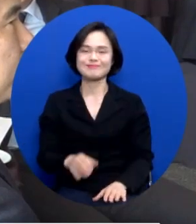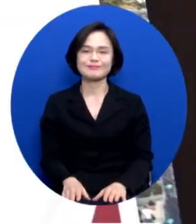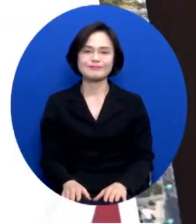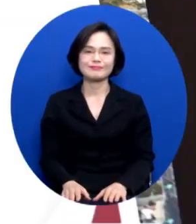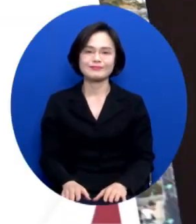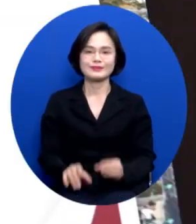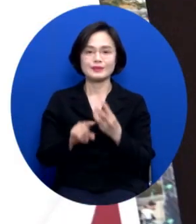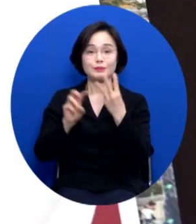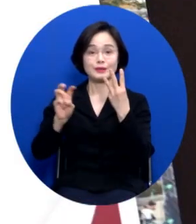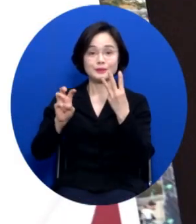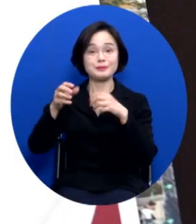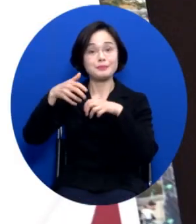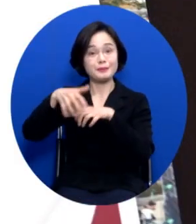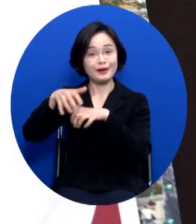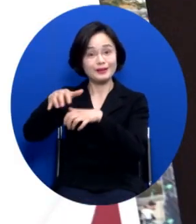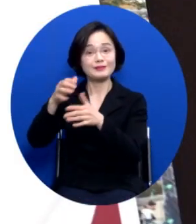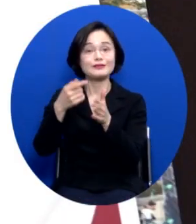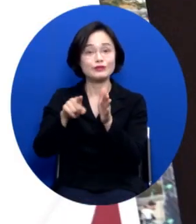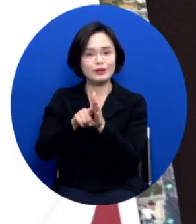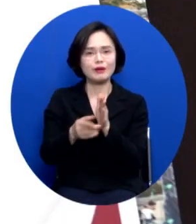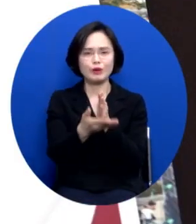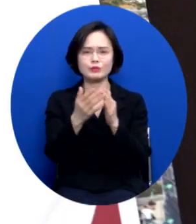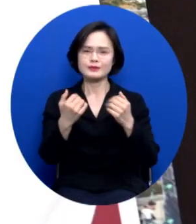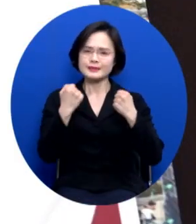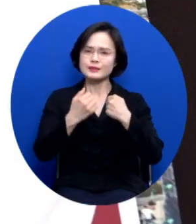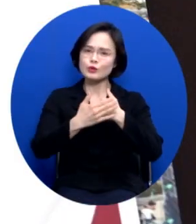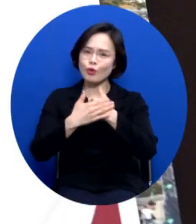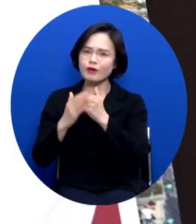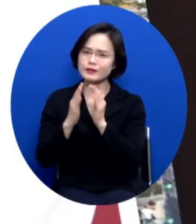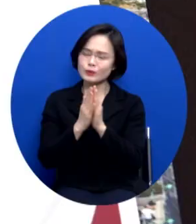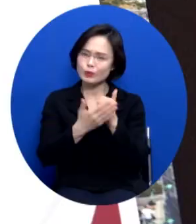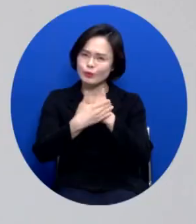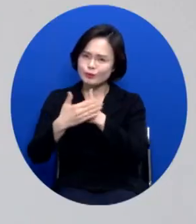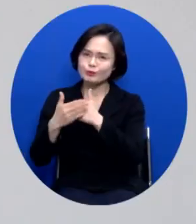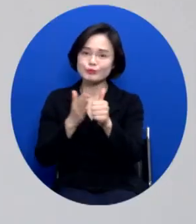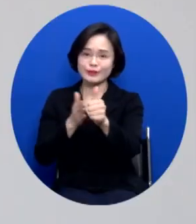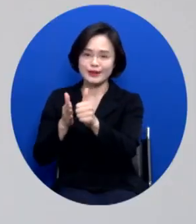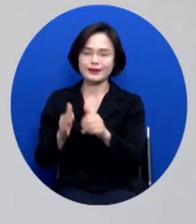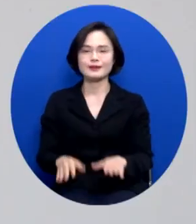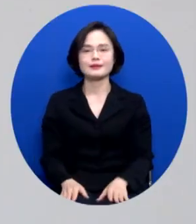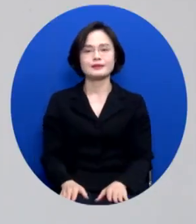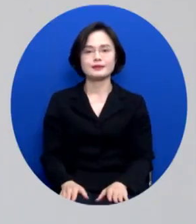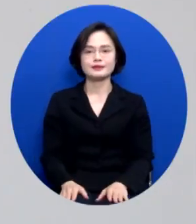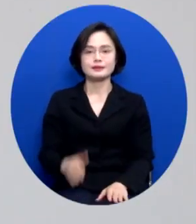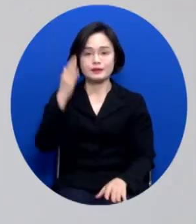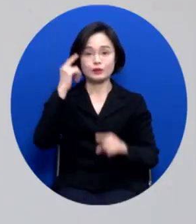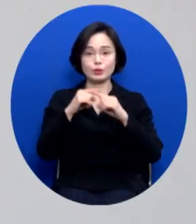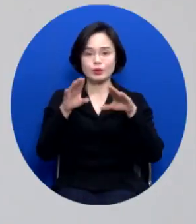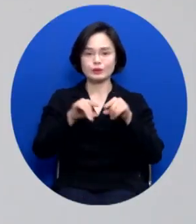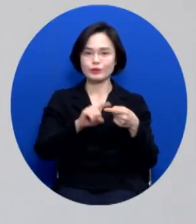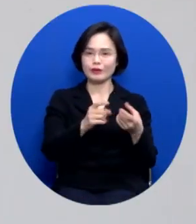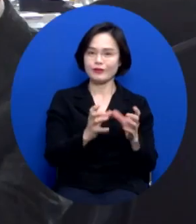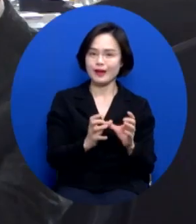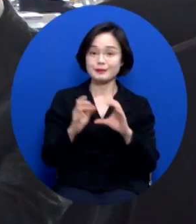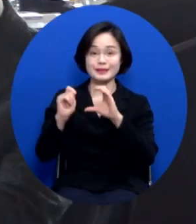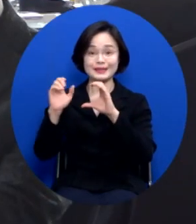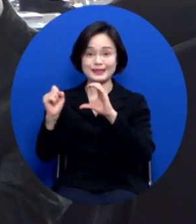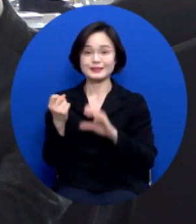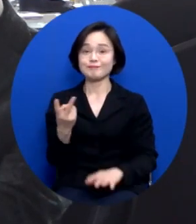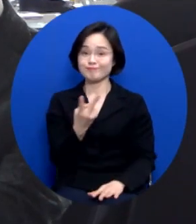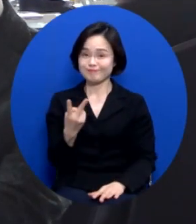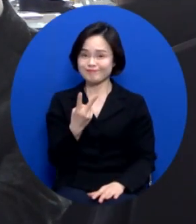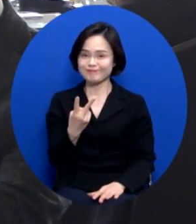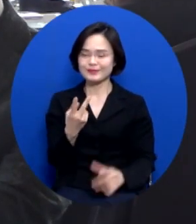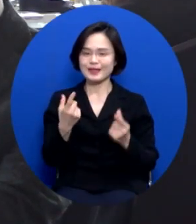오는 30일 열릴 퍼레이드를 위해 응원과 기도를 부탁드린다고 밝혔습니다. 한국교회 총연합과 CTS 기독교